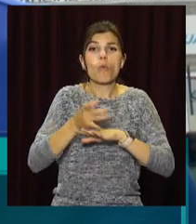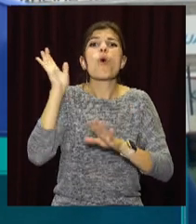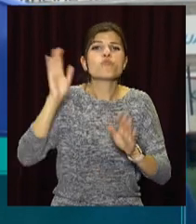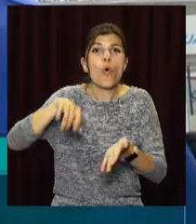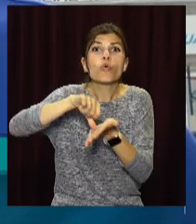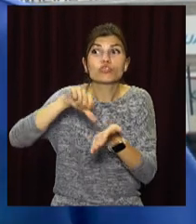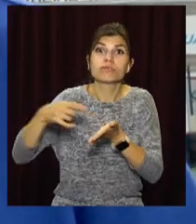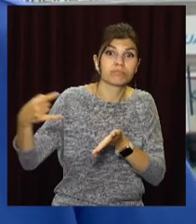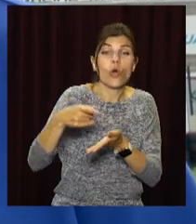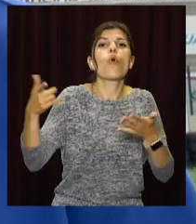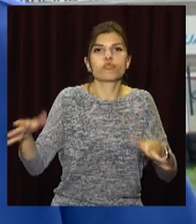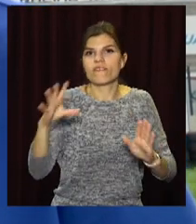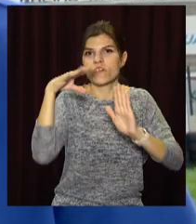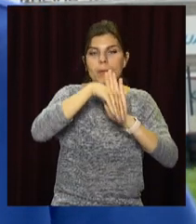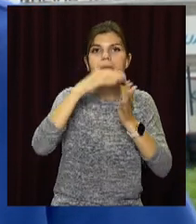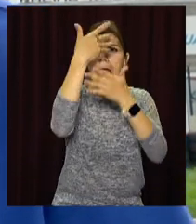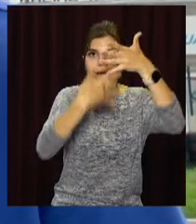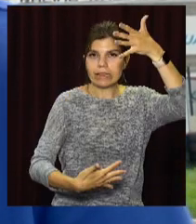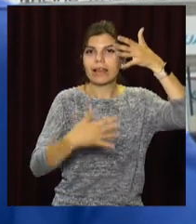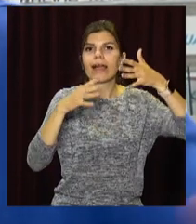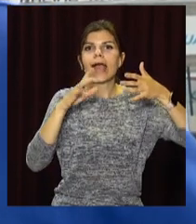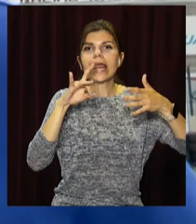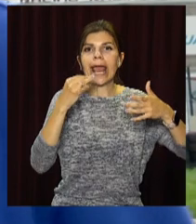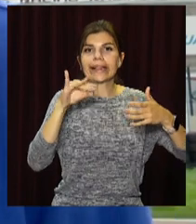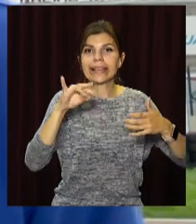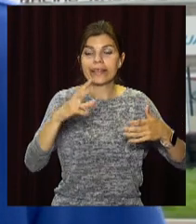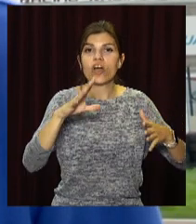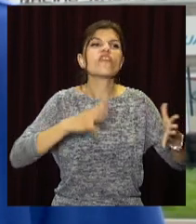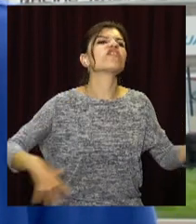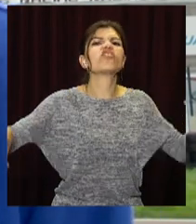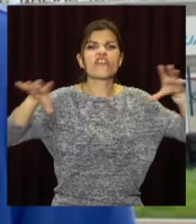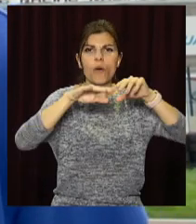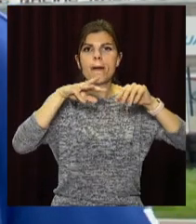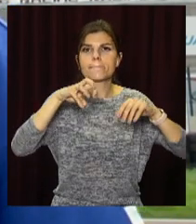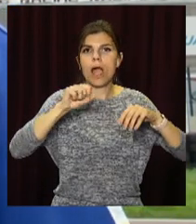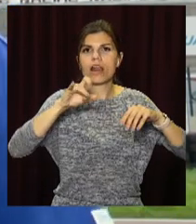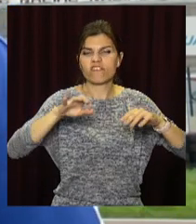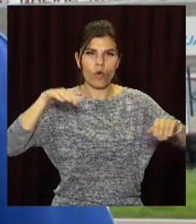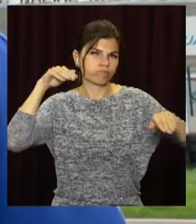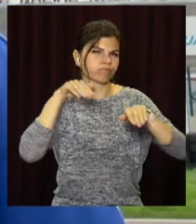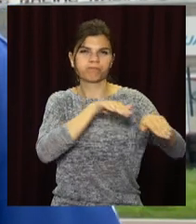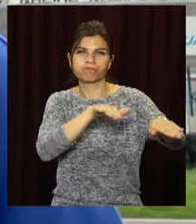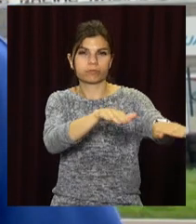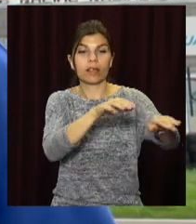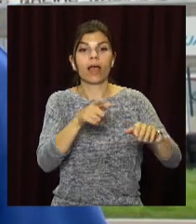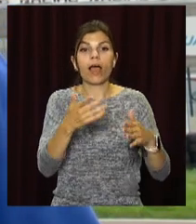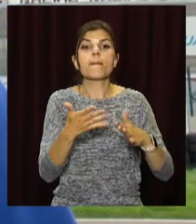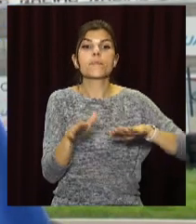участь в соревновані, він вже попадає в рейтинг общої таблиці всього марафону, який проходить